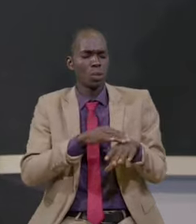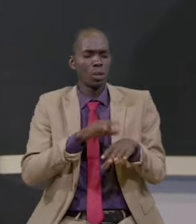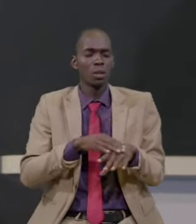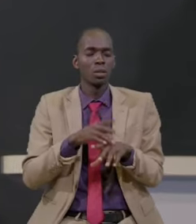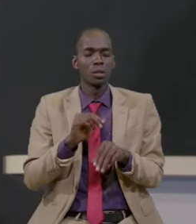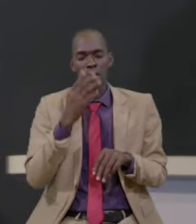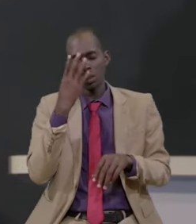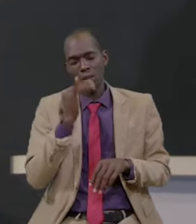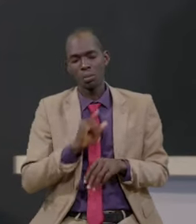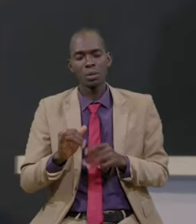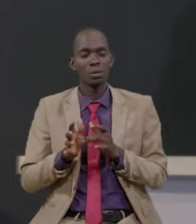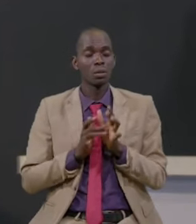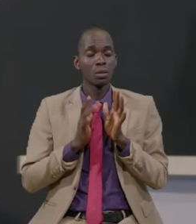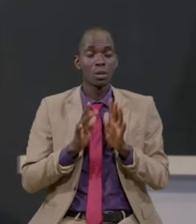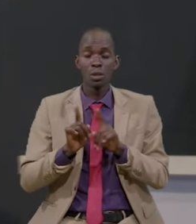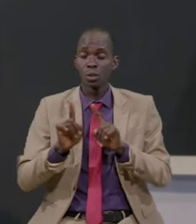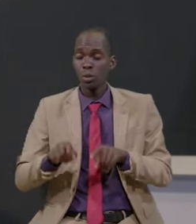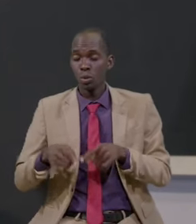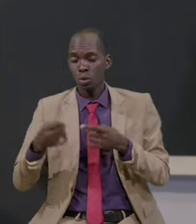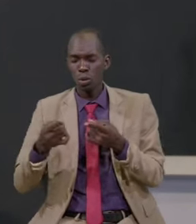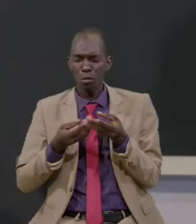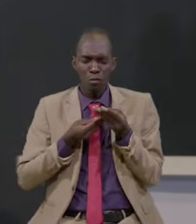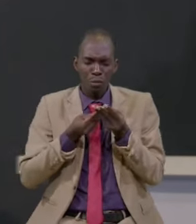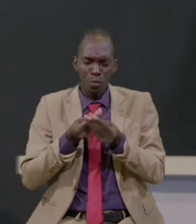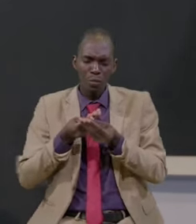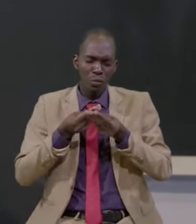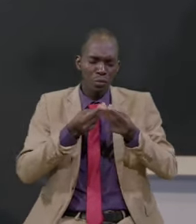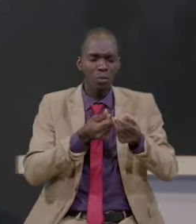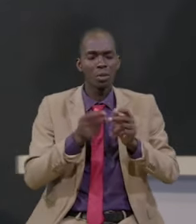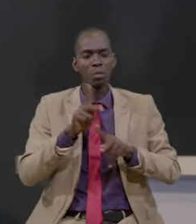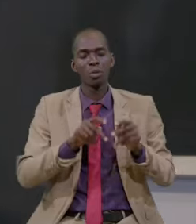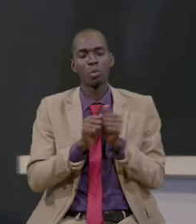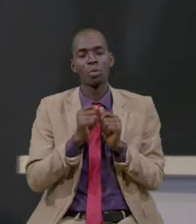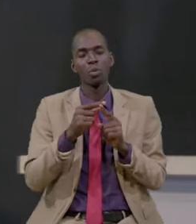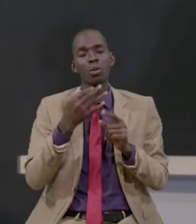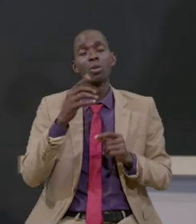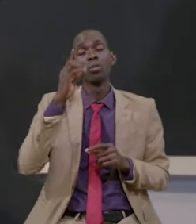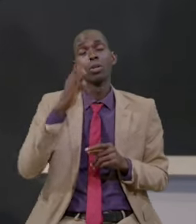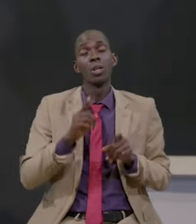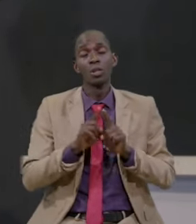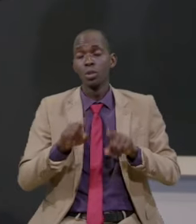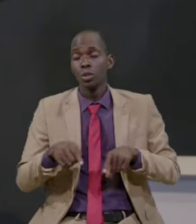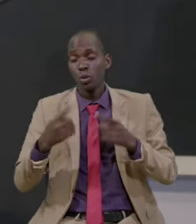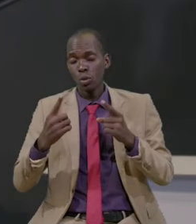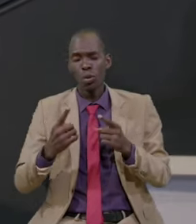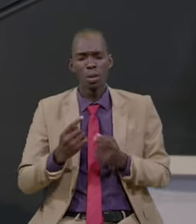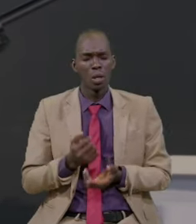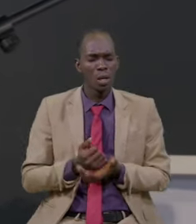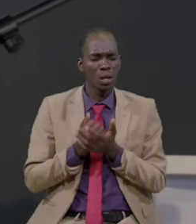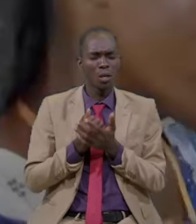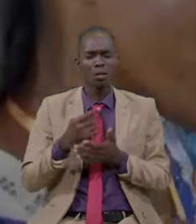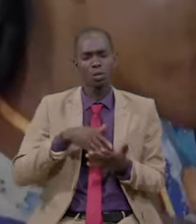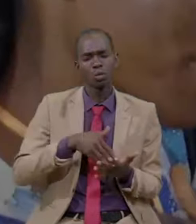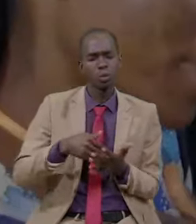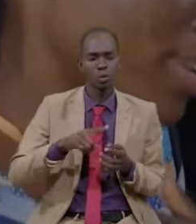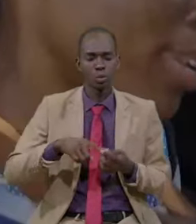Comme tu vas, nourris les gens. Comme tu vas, stabilise-les dans la